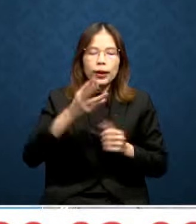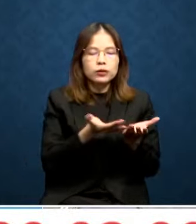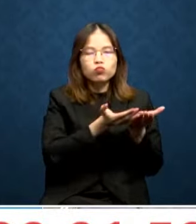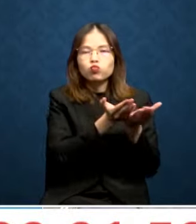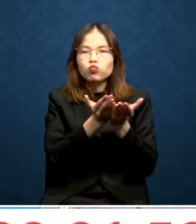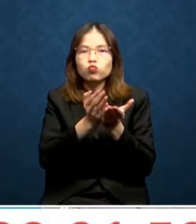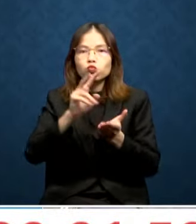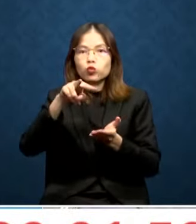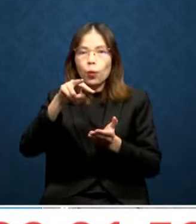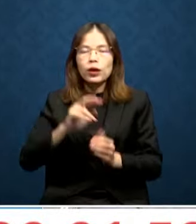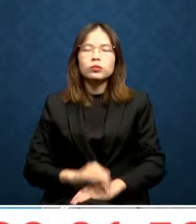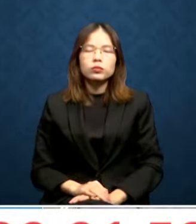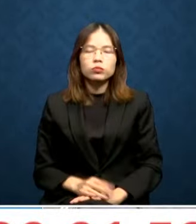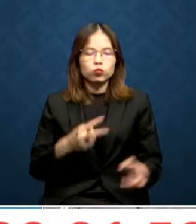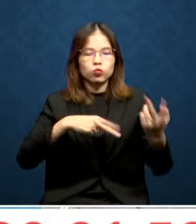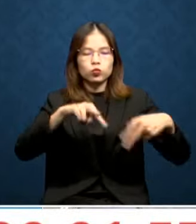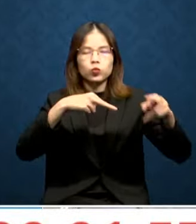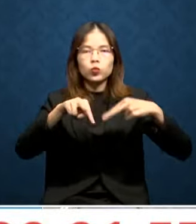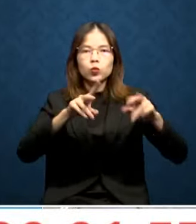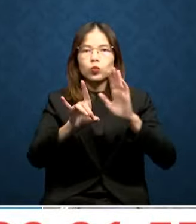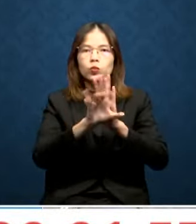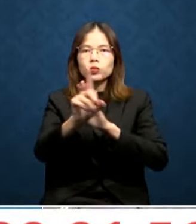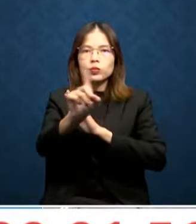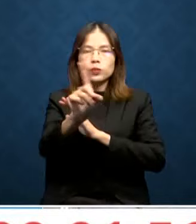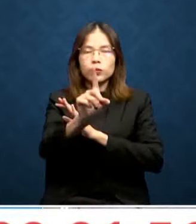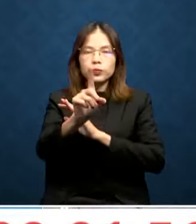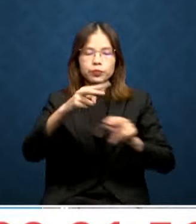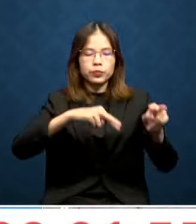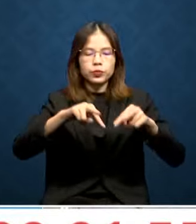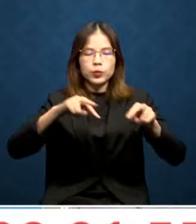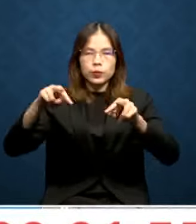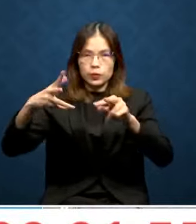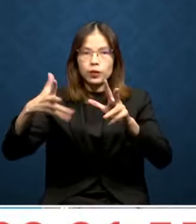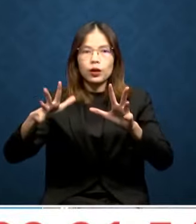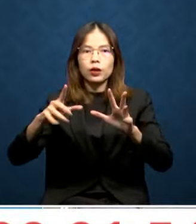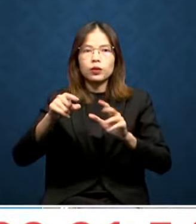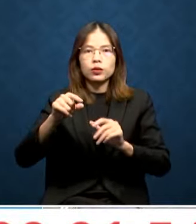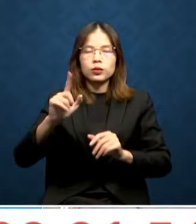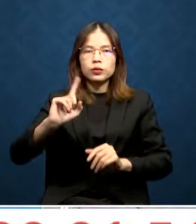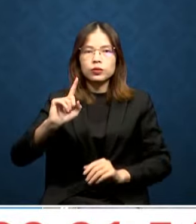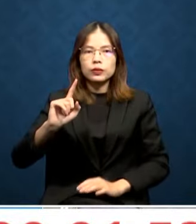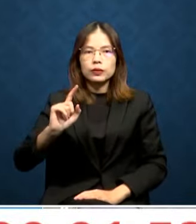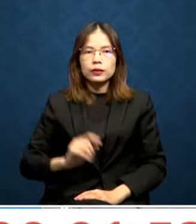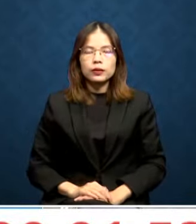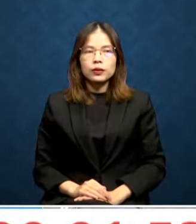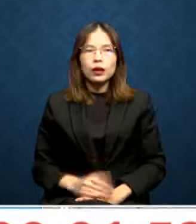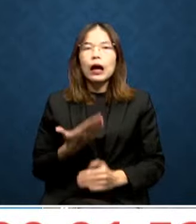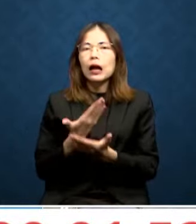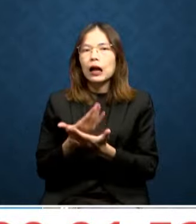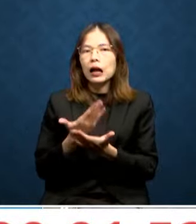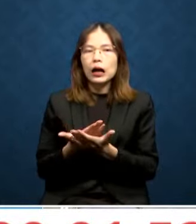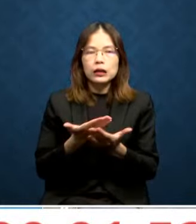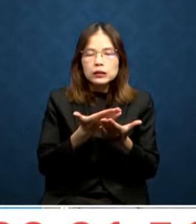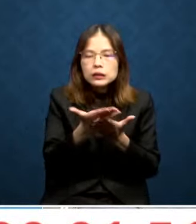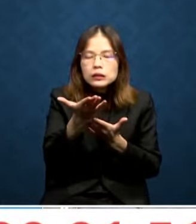ก็ได้มีการตรวจสอบสุดท้ายนะครับมีการตรวจสอบแล้วก็เอ่อราคาที่จะรับซื้อ